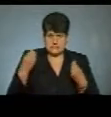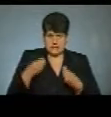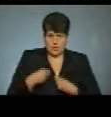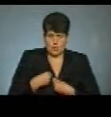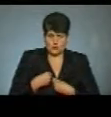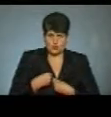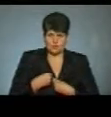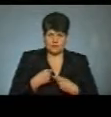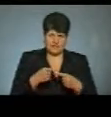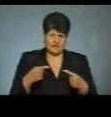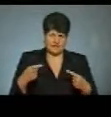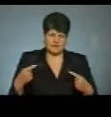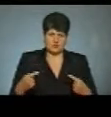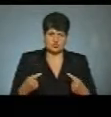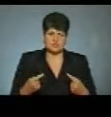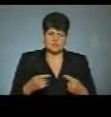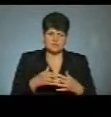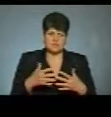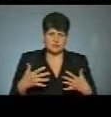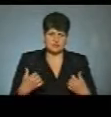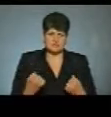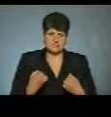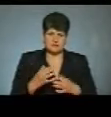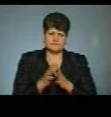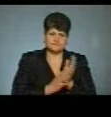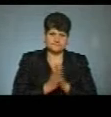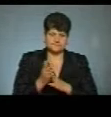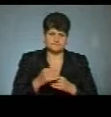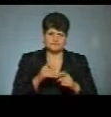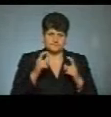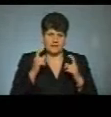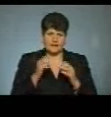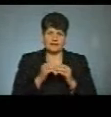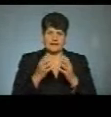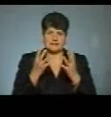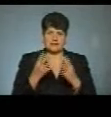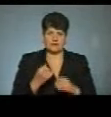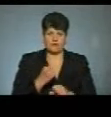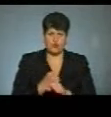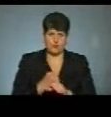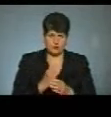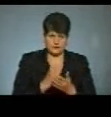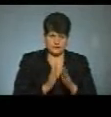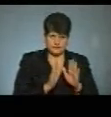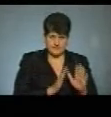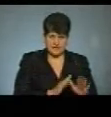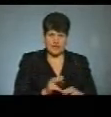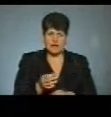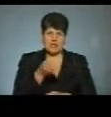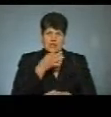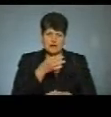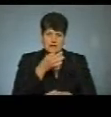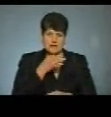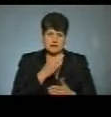костюмів та інших засобів захисту на 10 днів роботи. Ліків є